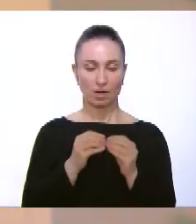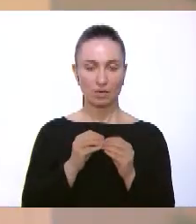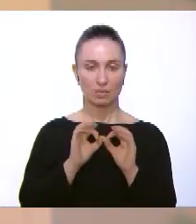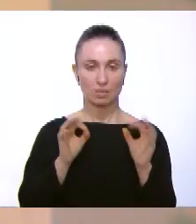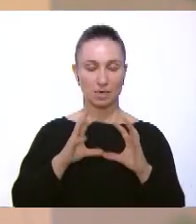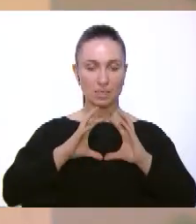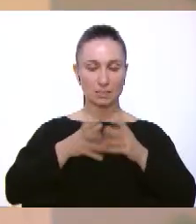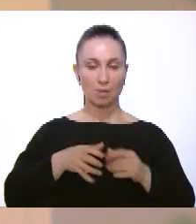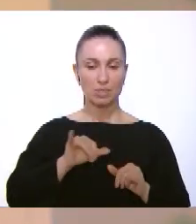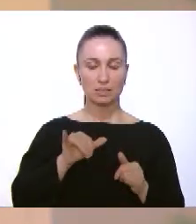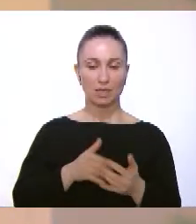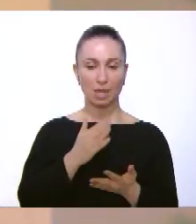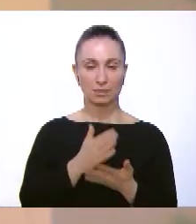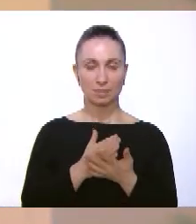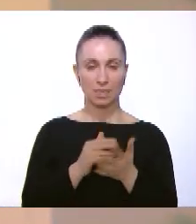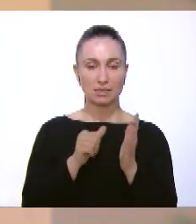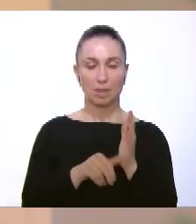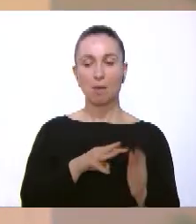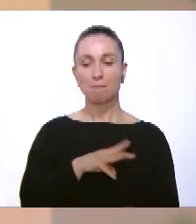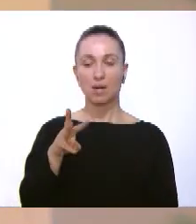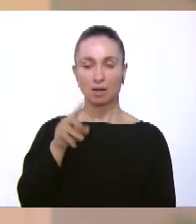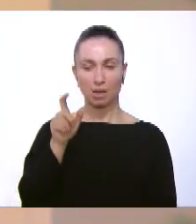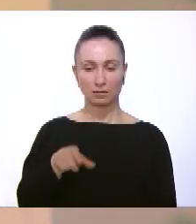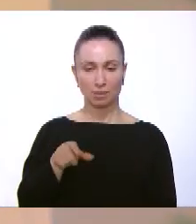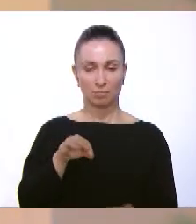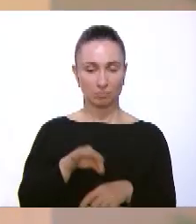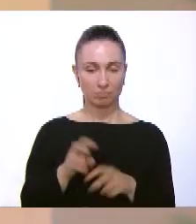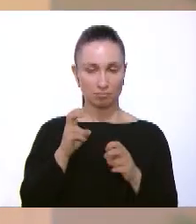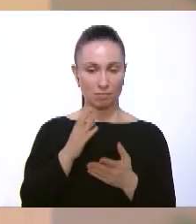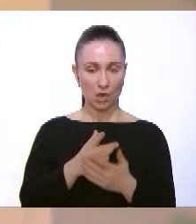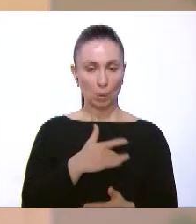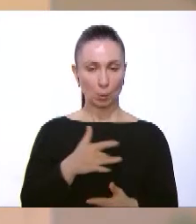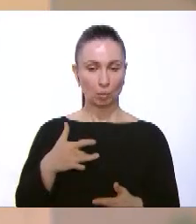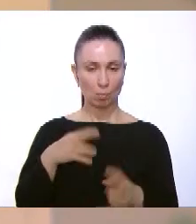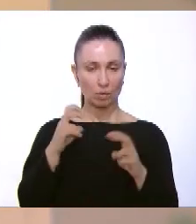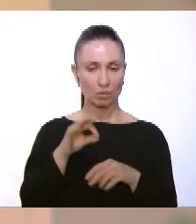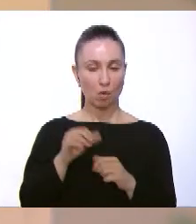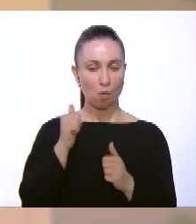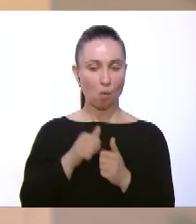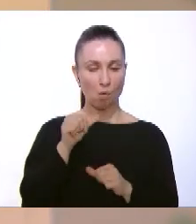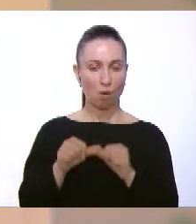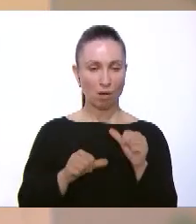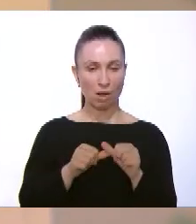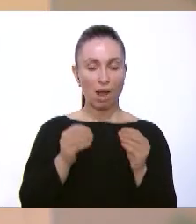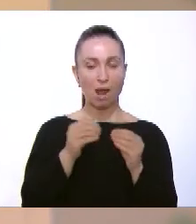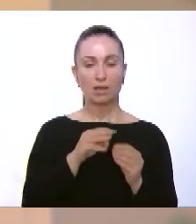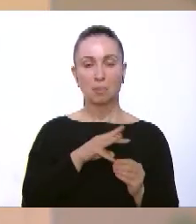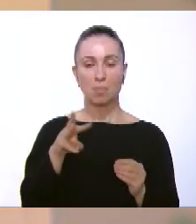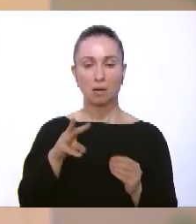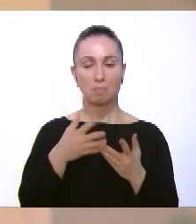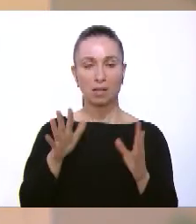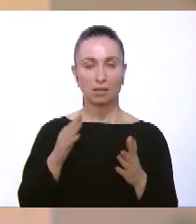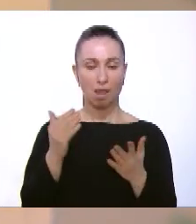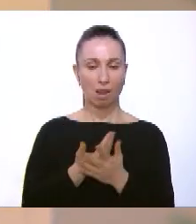საუბრობთ სამყაროზე, სადაც 60 მილიონზე მეტი დაავადებულია ტუბერკულოზით, სადაც ყოველწლიურად 10 მილიონზე მეტი